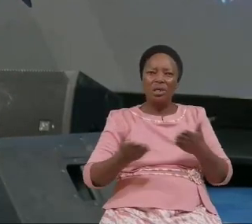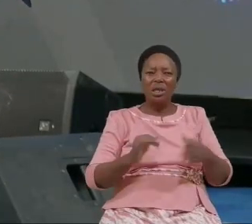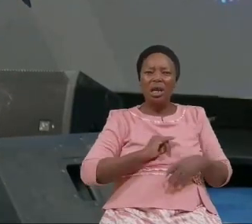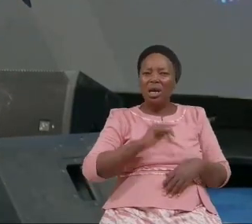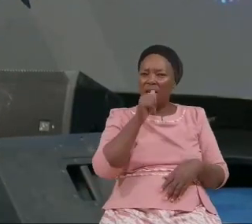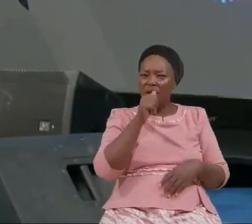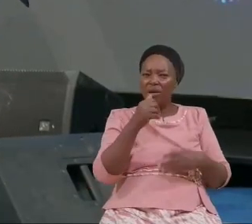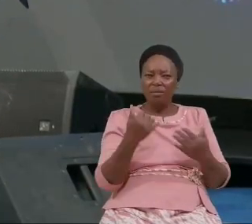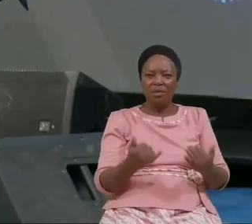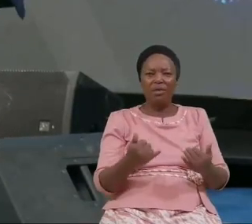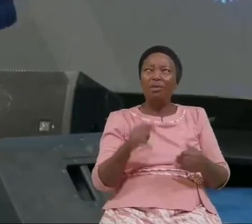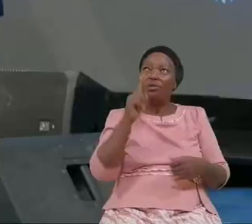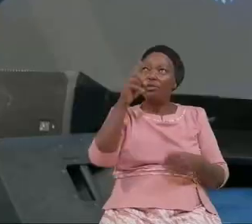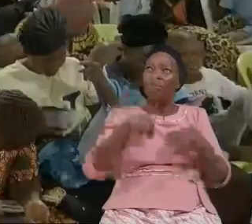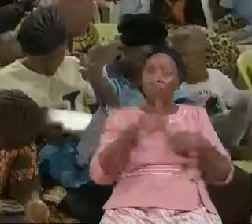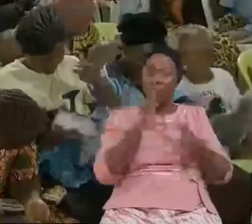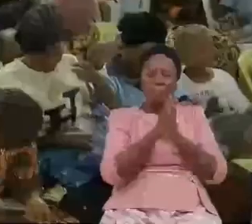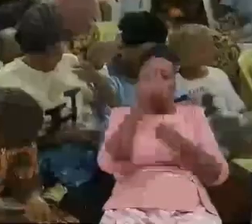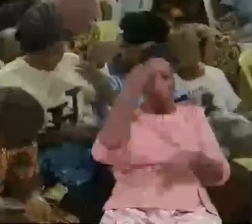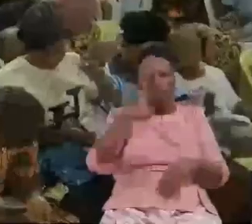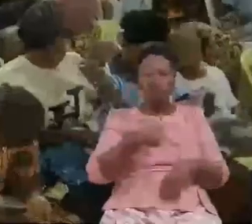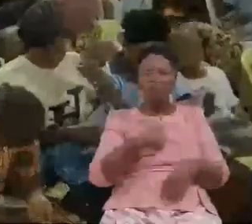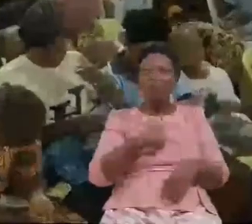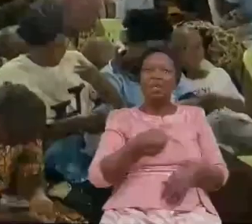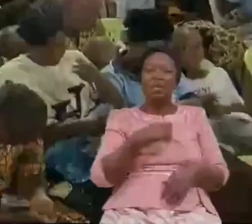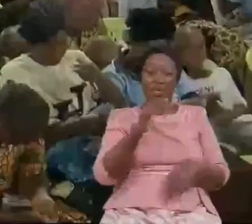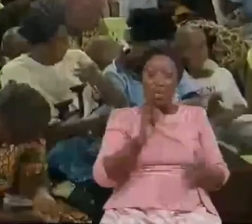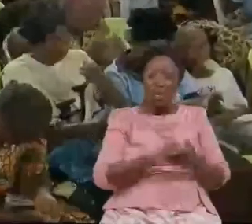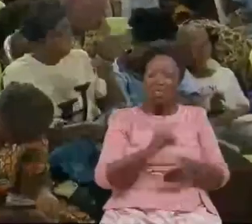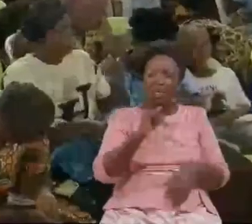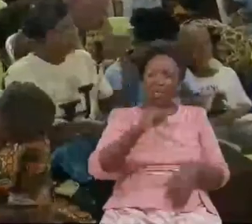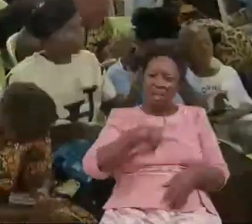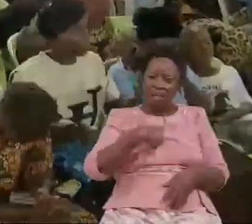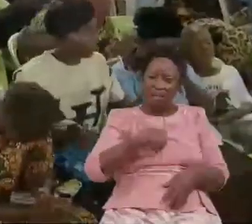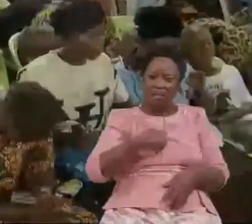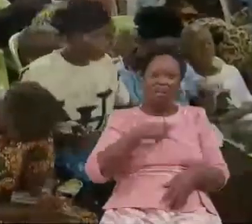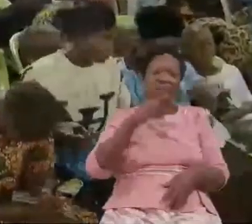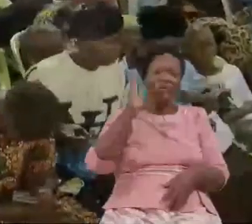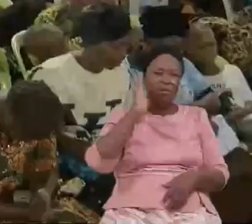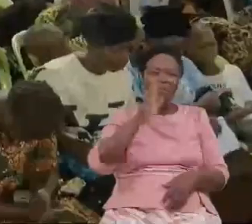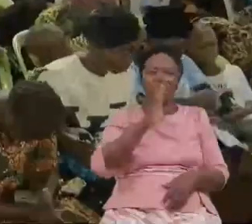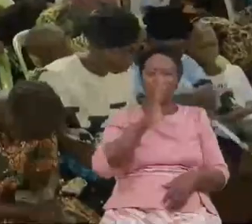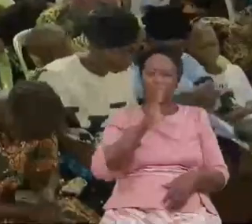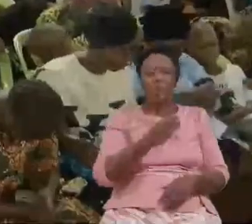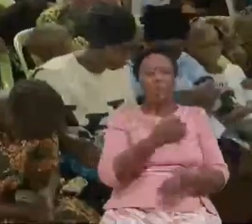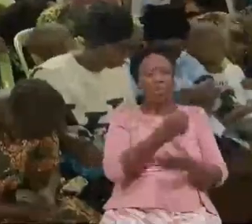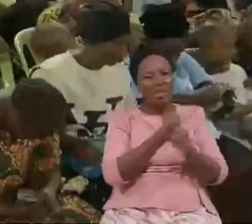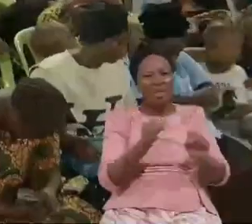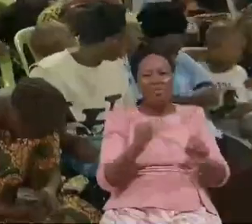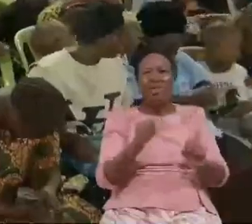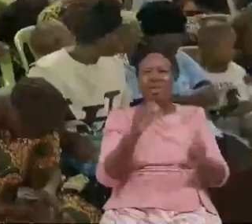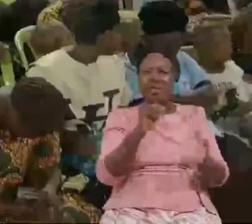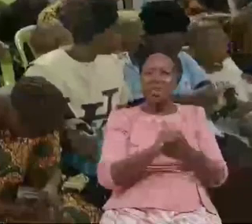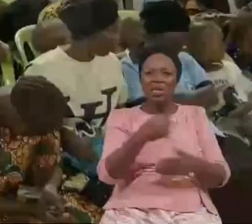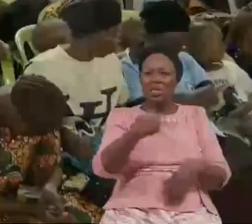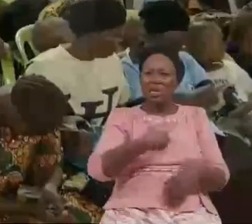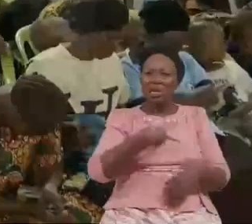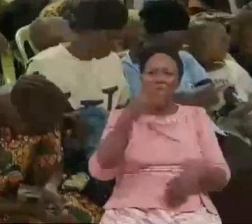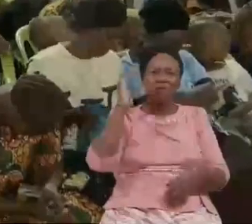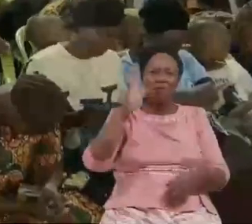tu intercéder pour moi prions pour moi pour que je sois sauvé pour que je sois